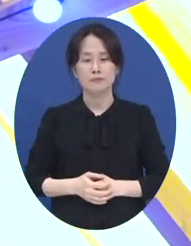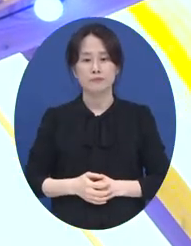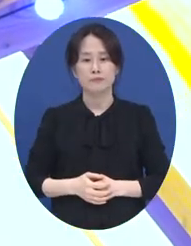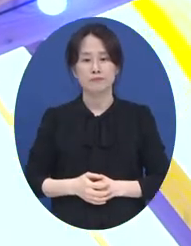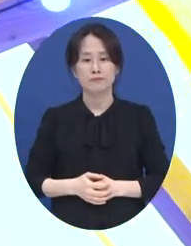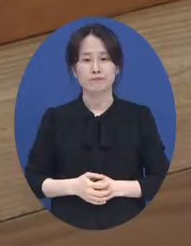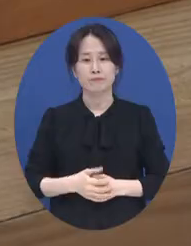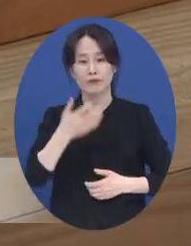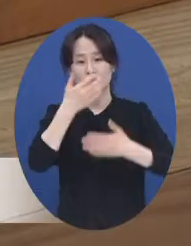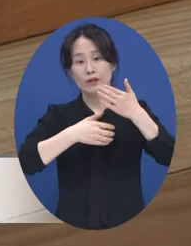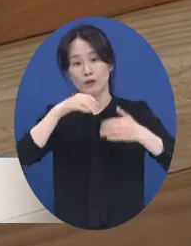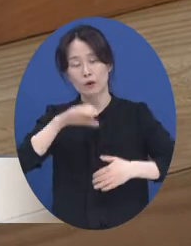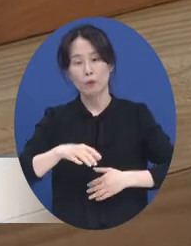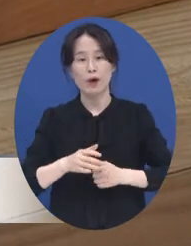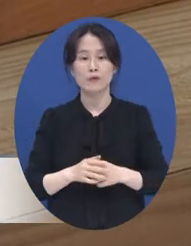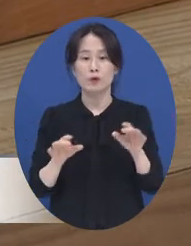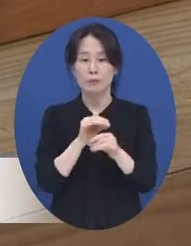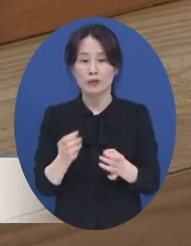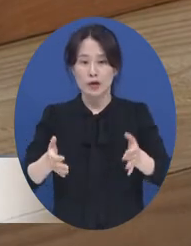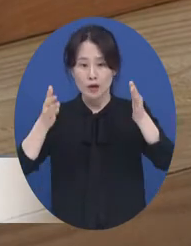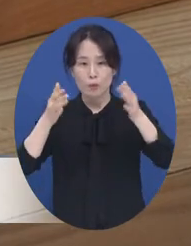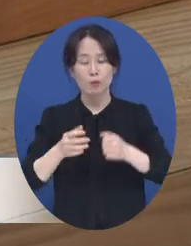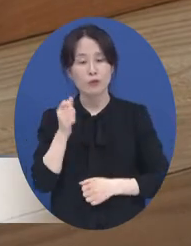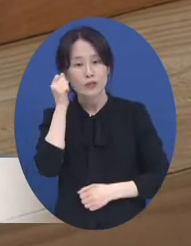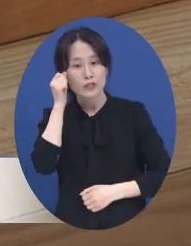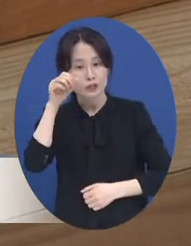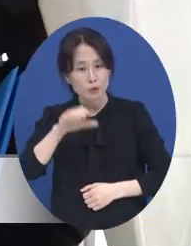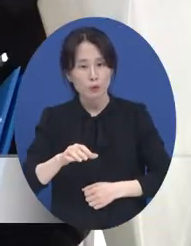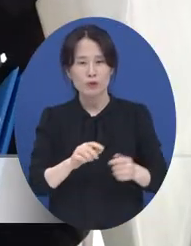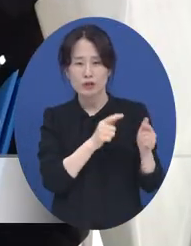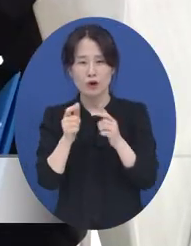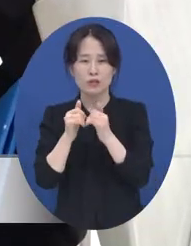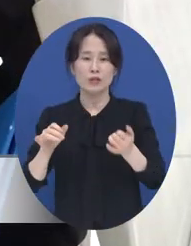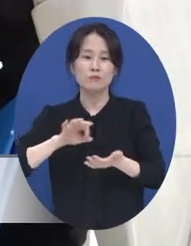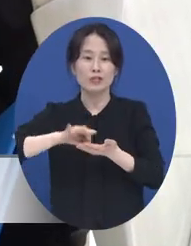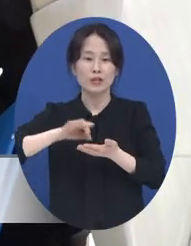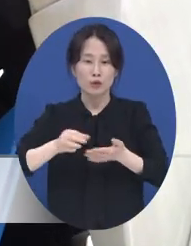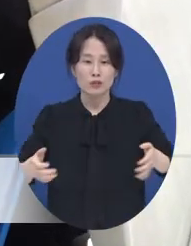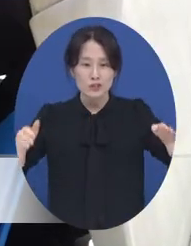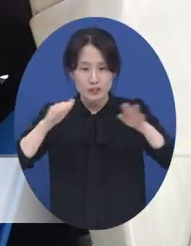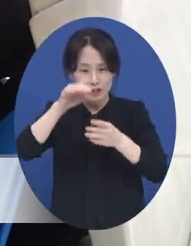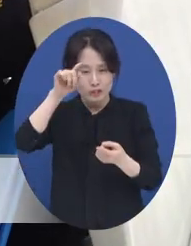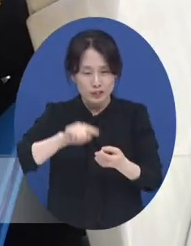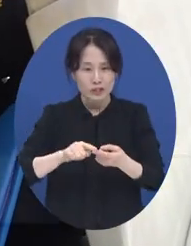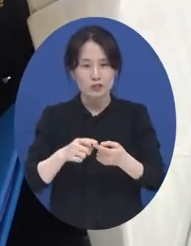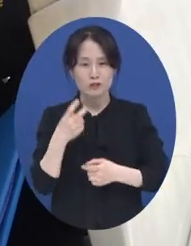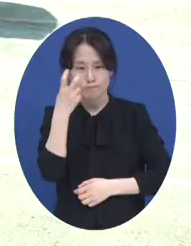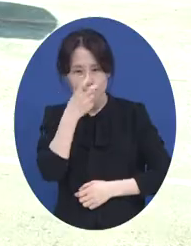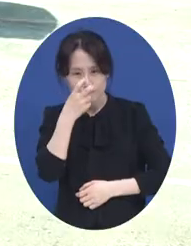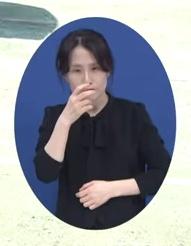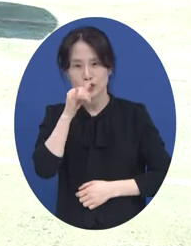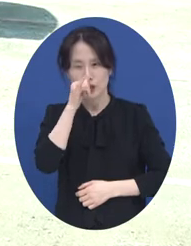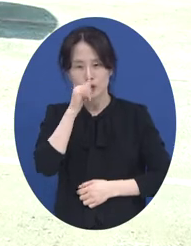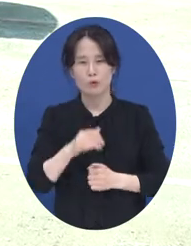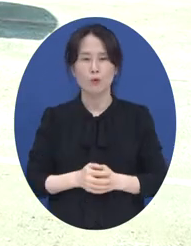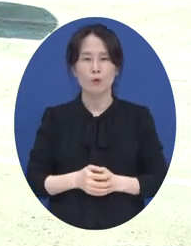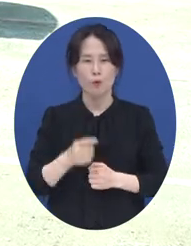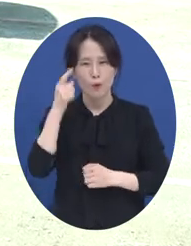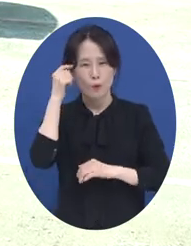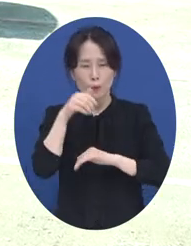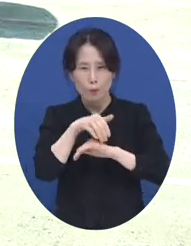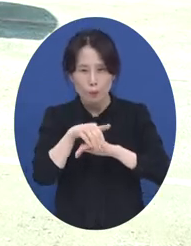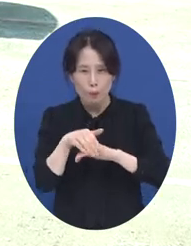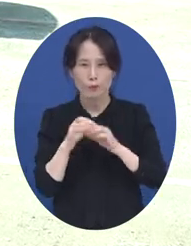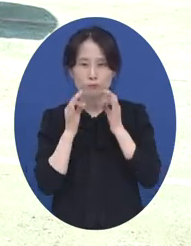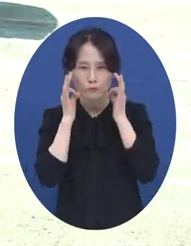강화하고 영화관과 쇼핑몰 숙박시설을 비롯한 다중이용시설 자율 안전 점검을 실시하는 등 단속에